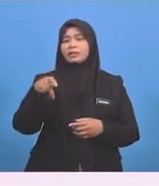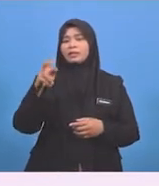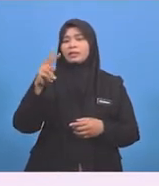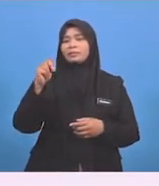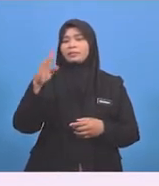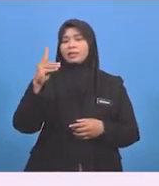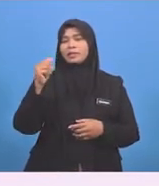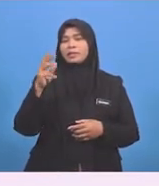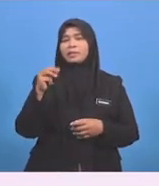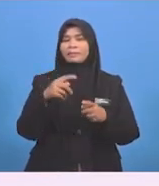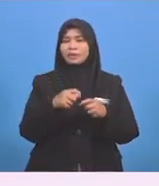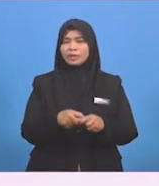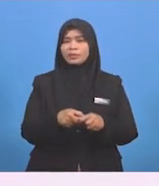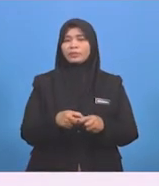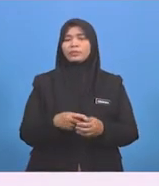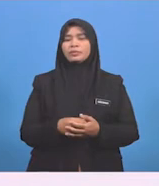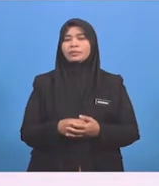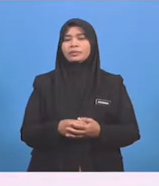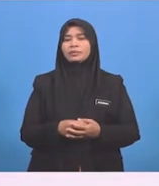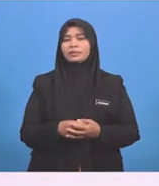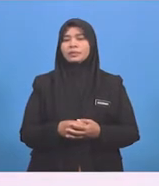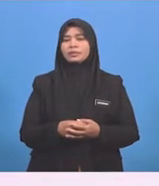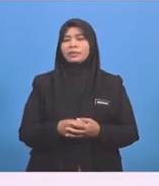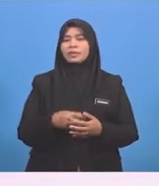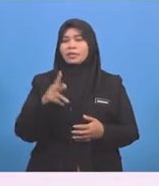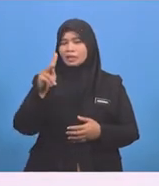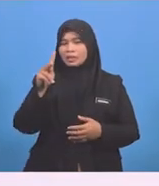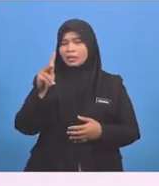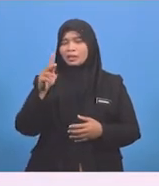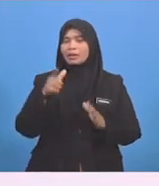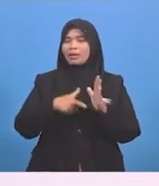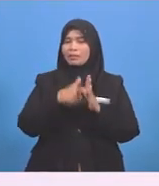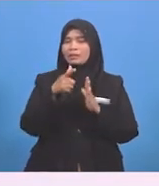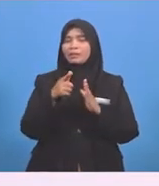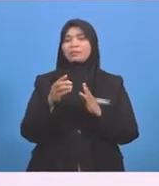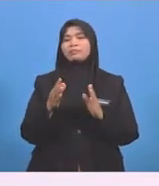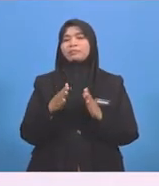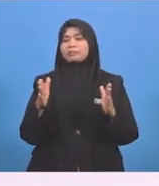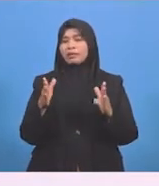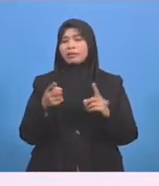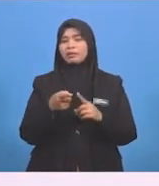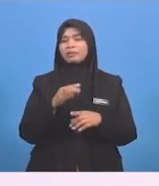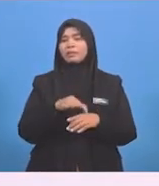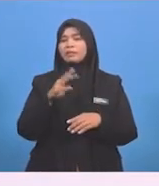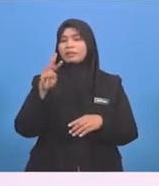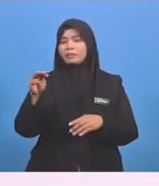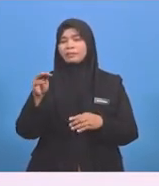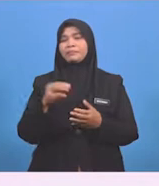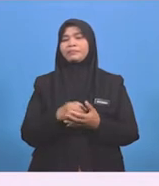tentu pelakuran, haba pendam tentu pelakuran bagi K lebih besar daripada